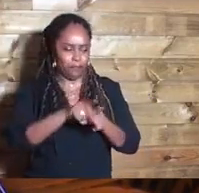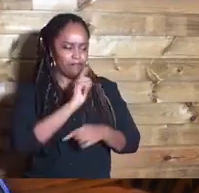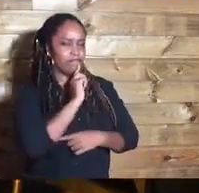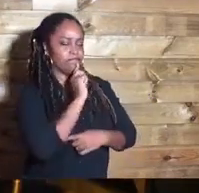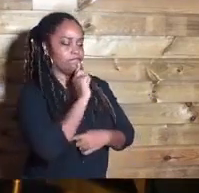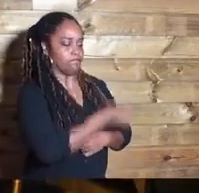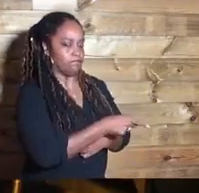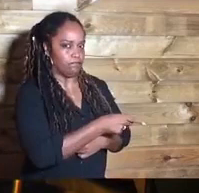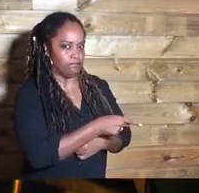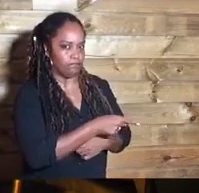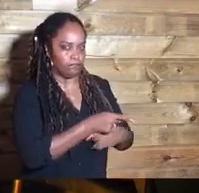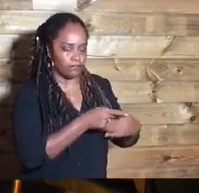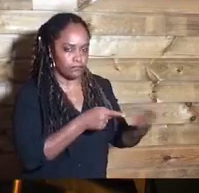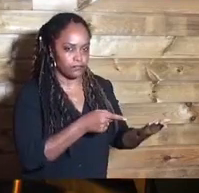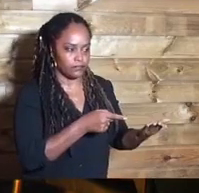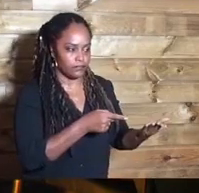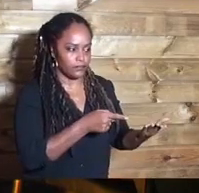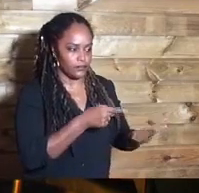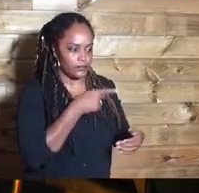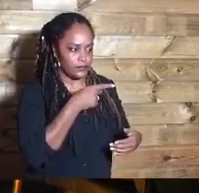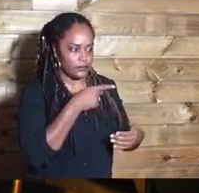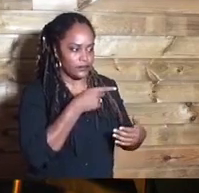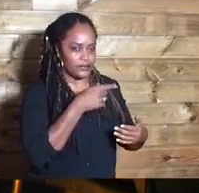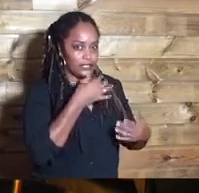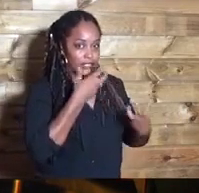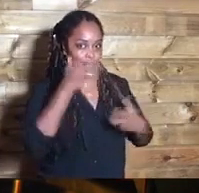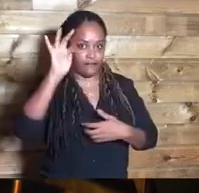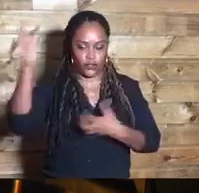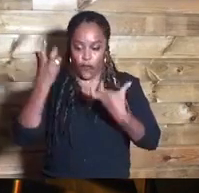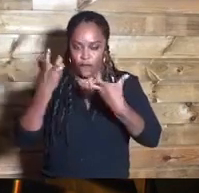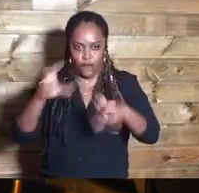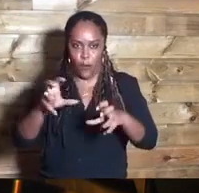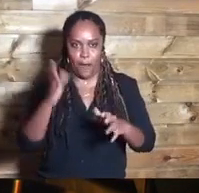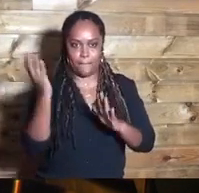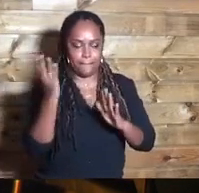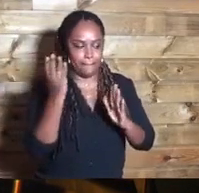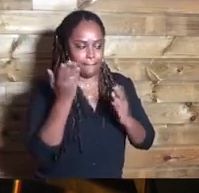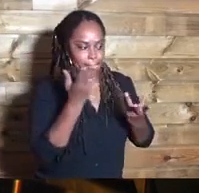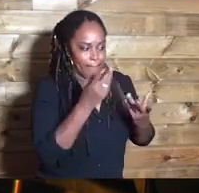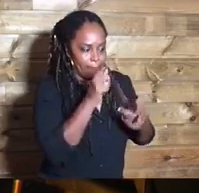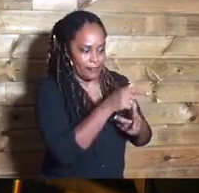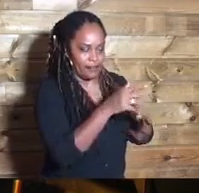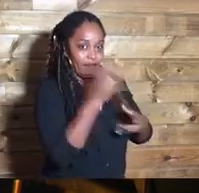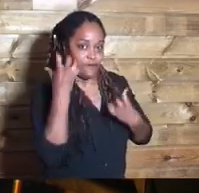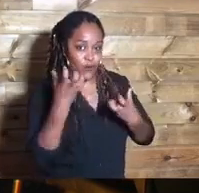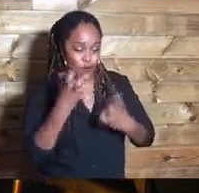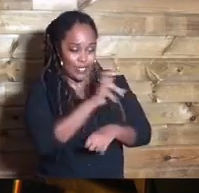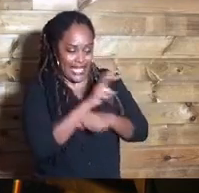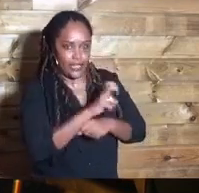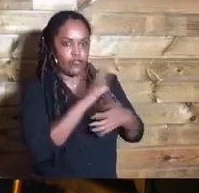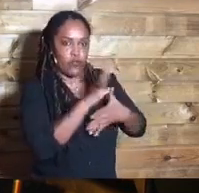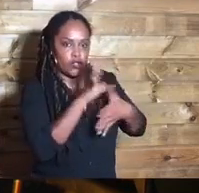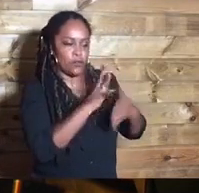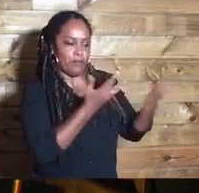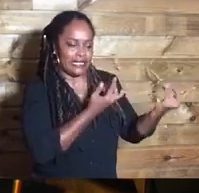à jouer sans bout pour pas perdre ni la Guadeloupe, ni la Martinique, ni les autres colonies. Et